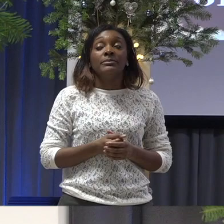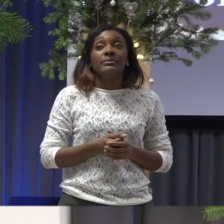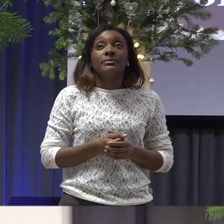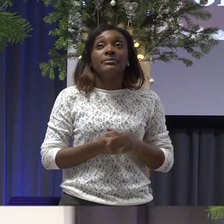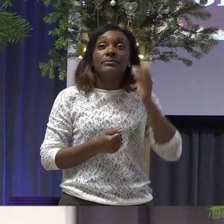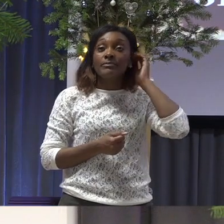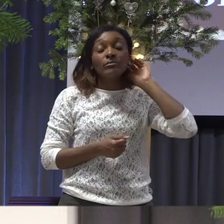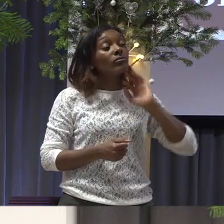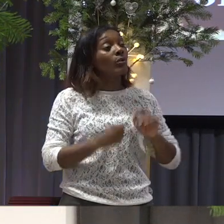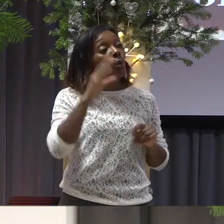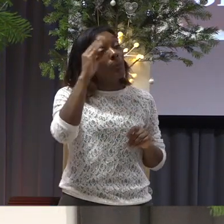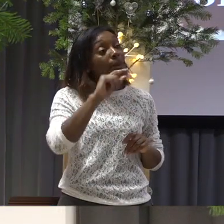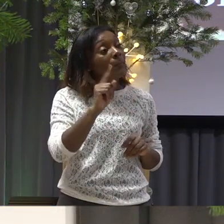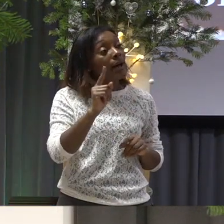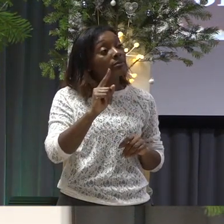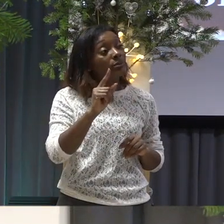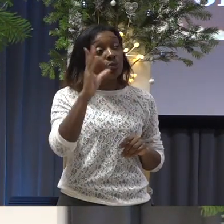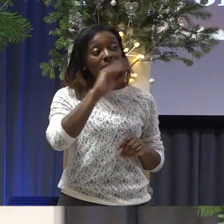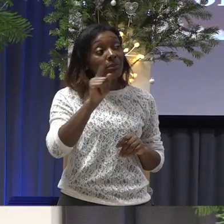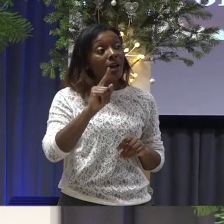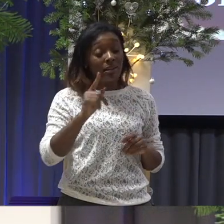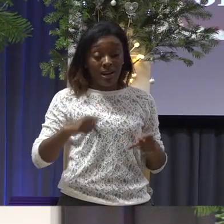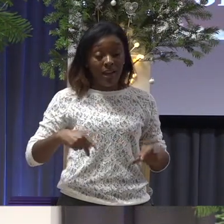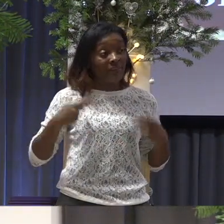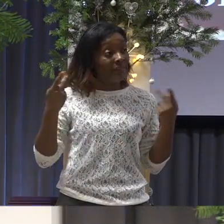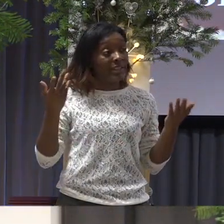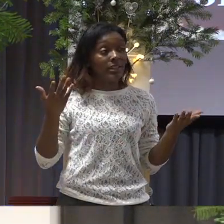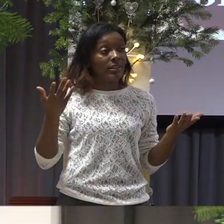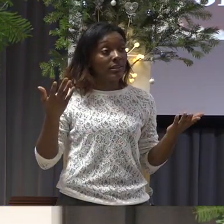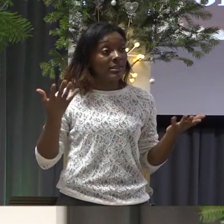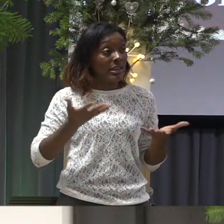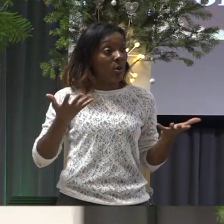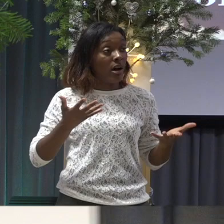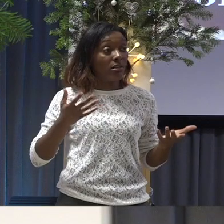question de grâce. Tout est grâce. Tout est grâce.